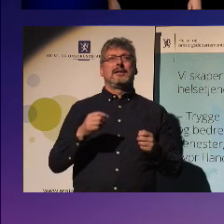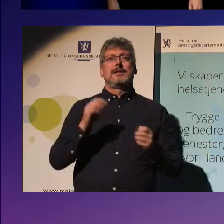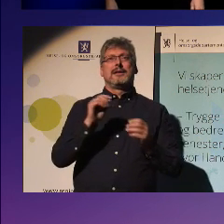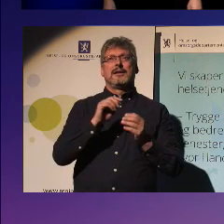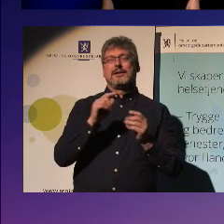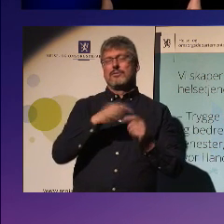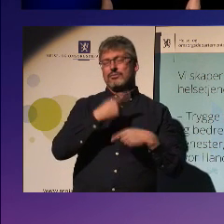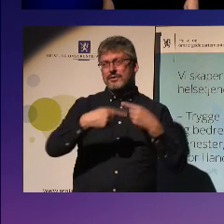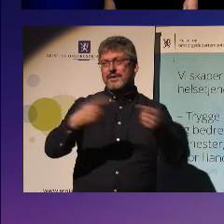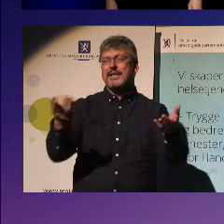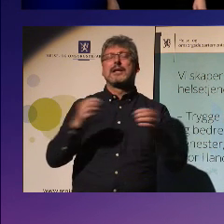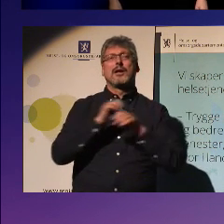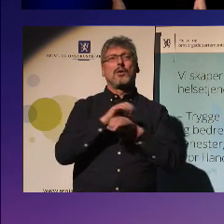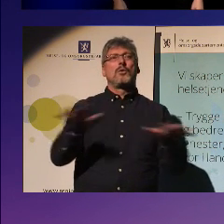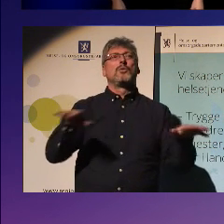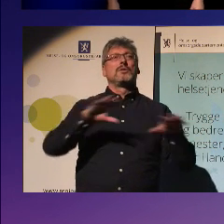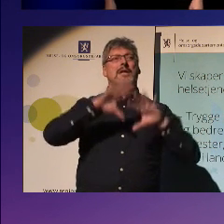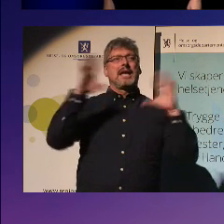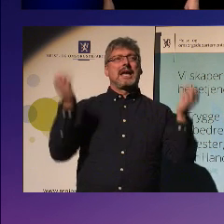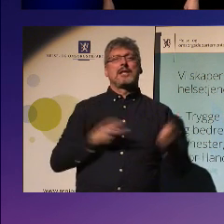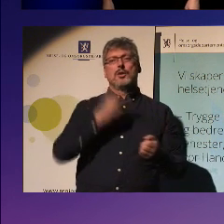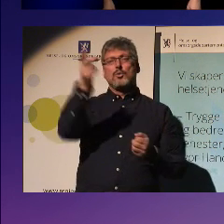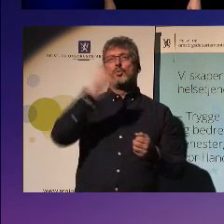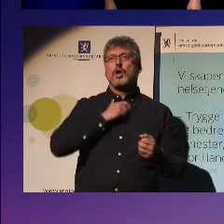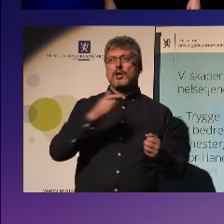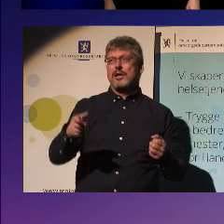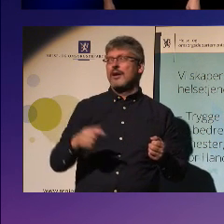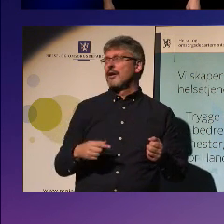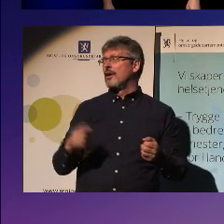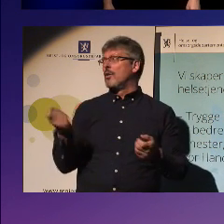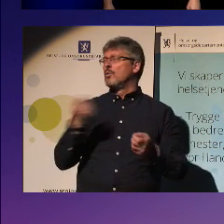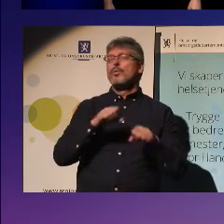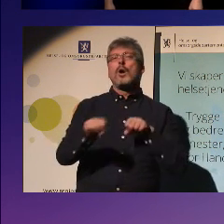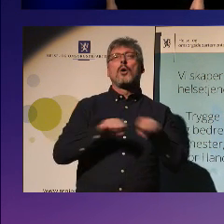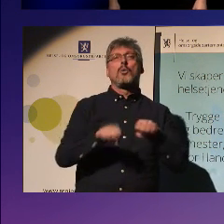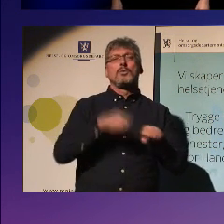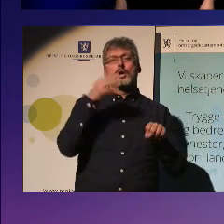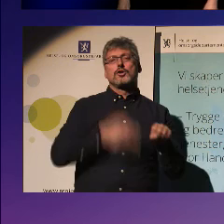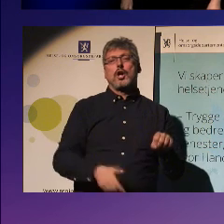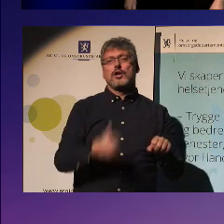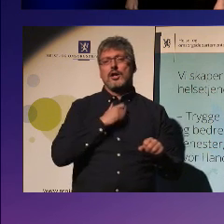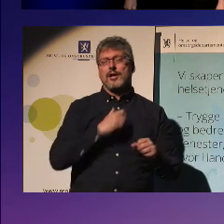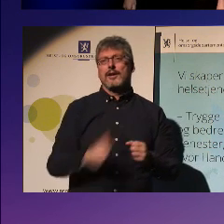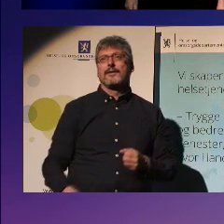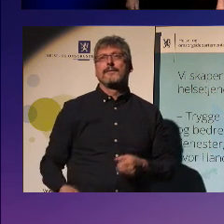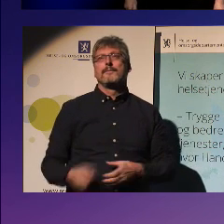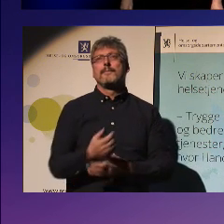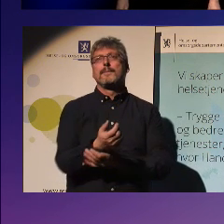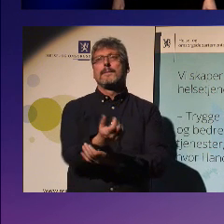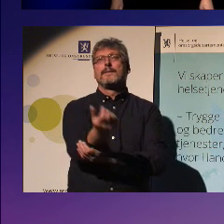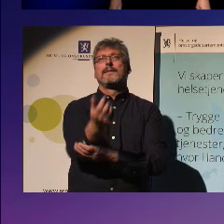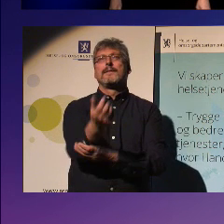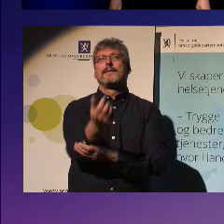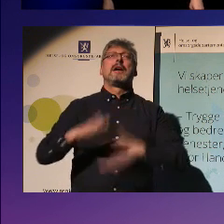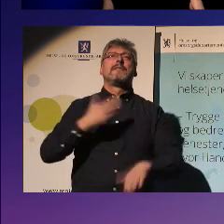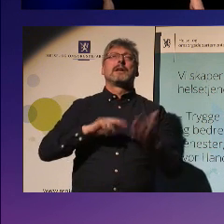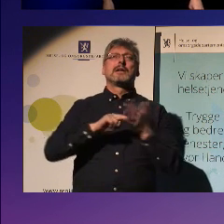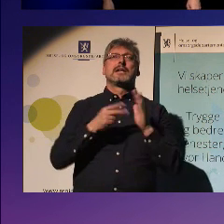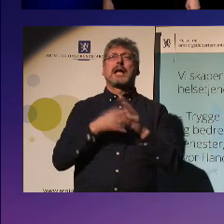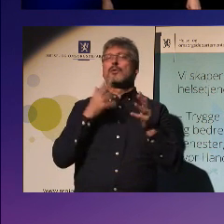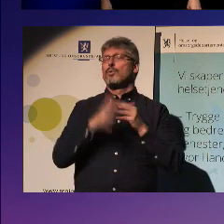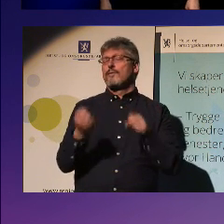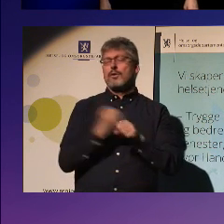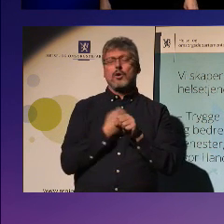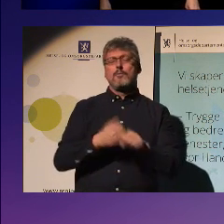videre, ut I hele Nord-Trøndelag og noen kommuner I Sør-Trøndelag. Velferdsteknologi har vi jobbet med